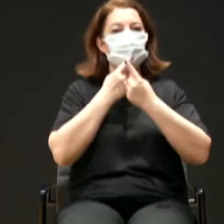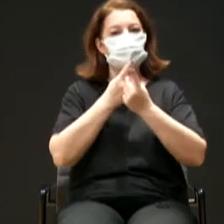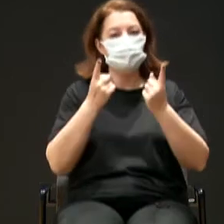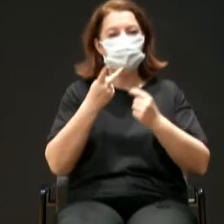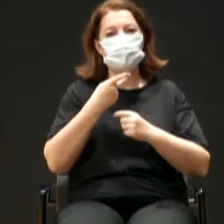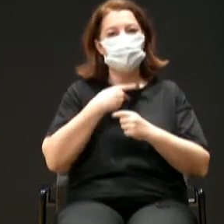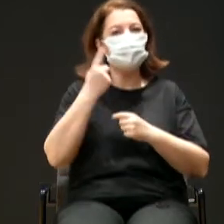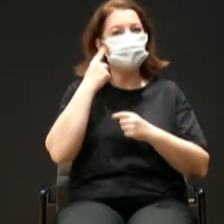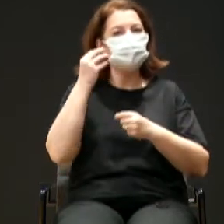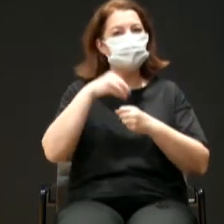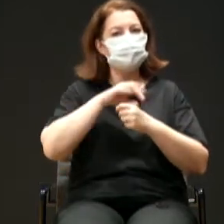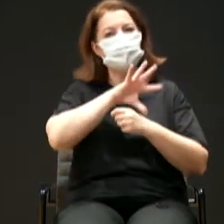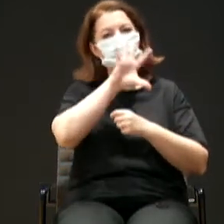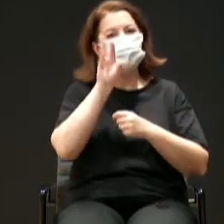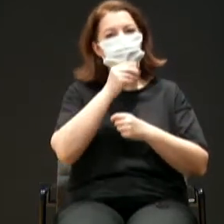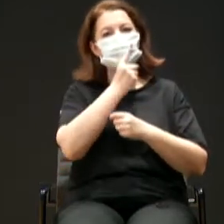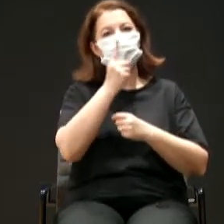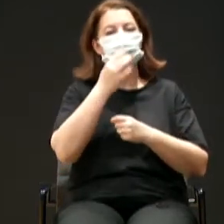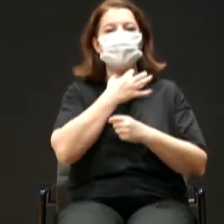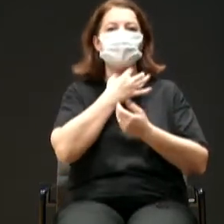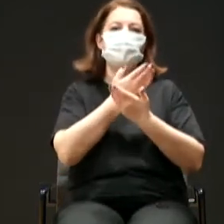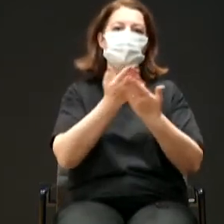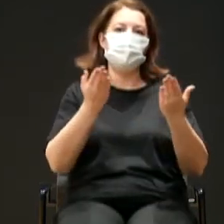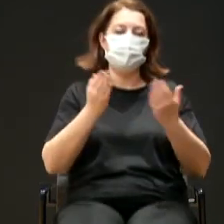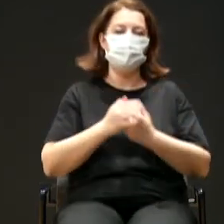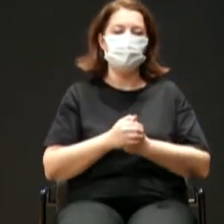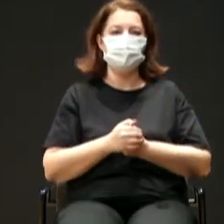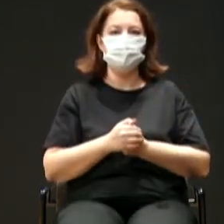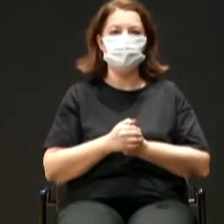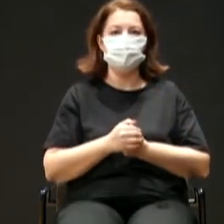Beni dinlediğiniz için hepinize teşekkür ediyorum.